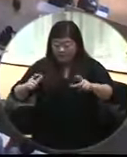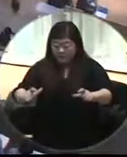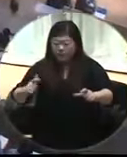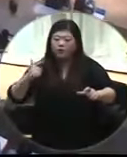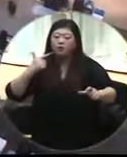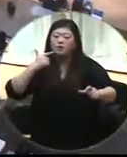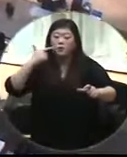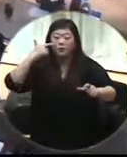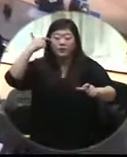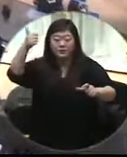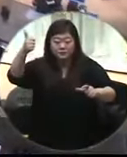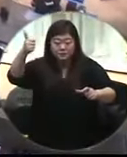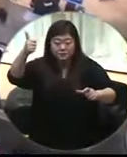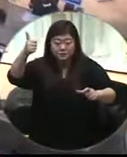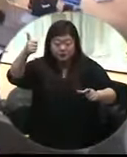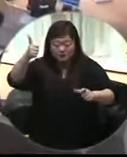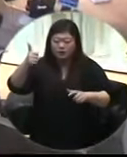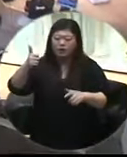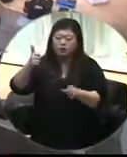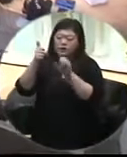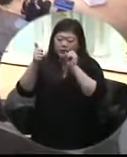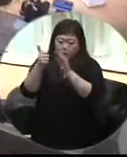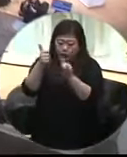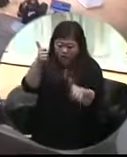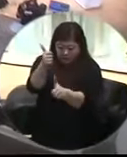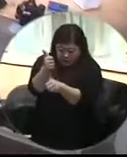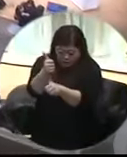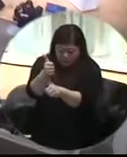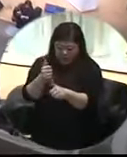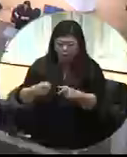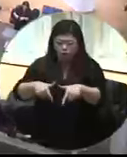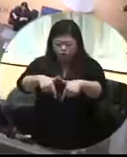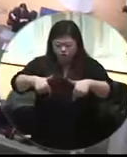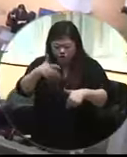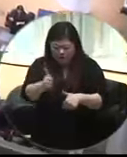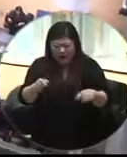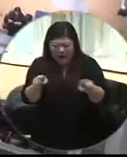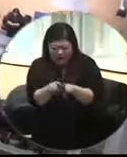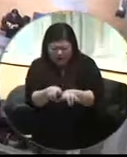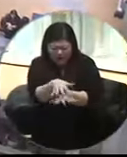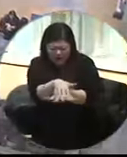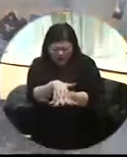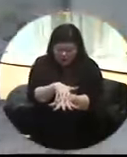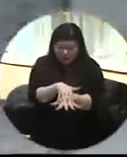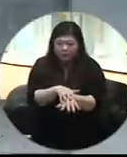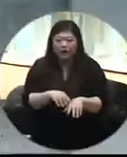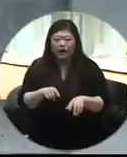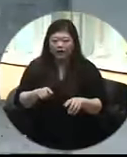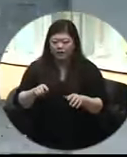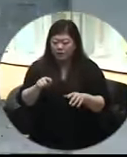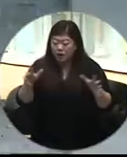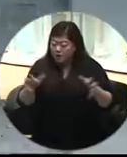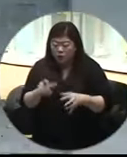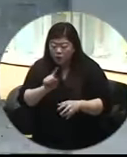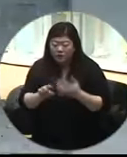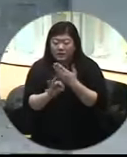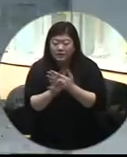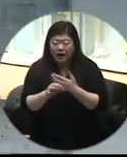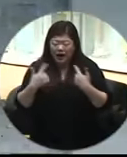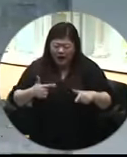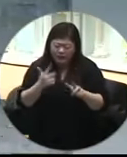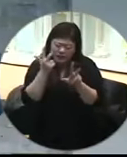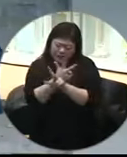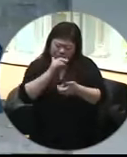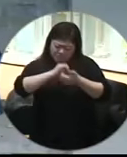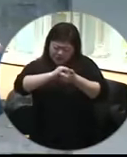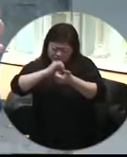전체 스케줄을 잡아 저기 지교회가 세워진다 그러면 저 집에서 세워진다 저 사무실에서 세워진다 저 식당에서 세워진다 할